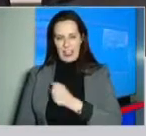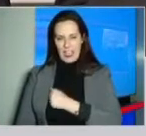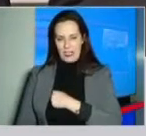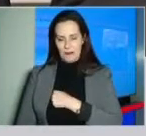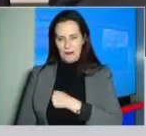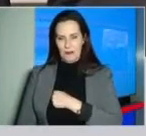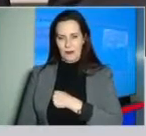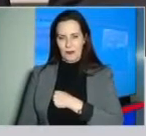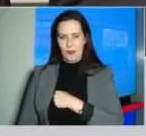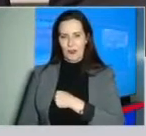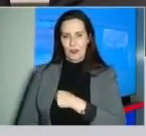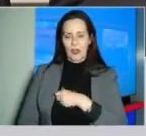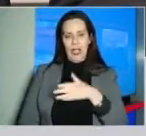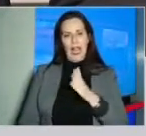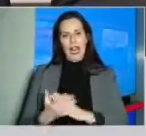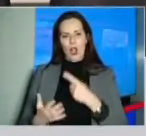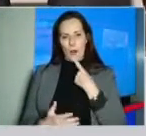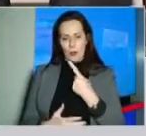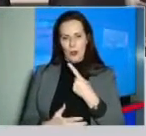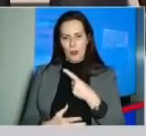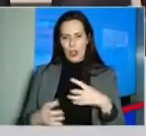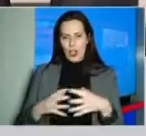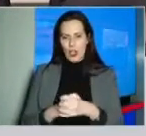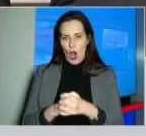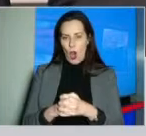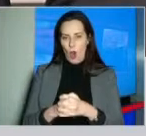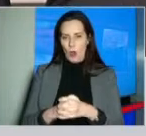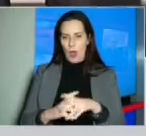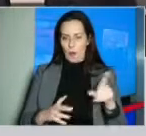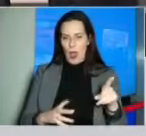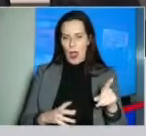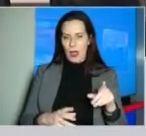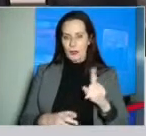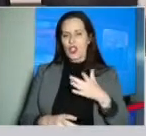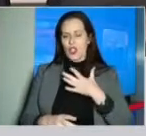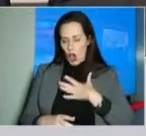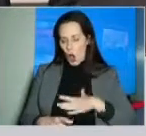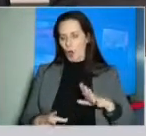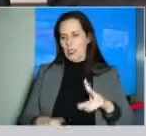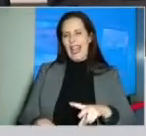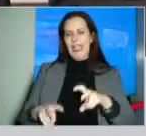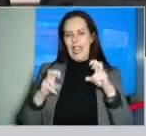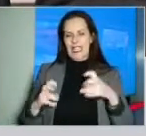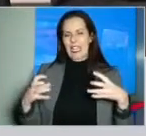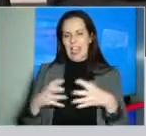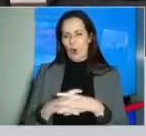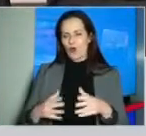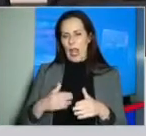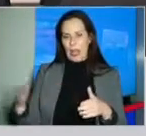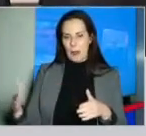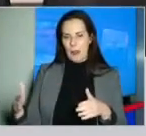הדתיים, ברשותך. יש כאלה שאומרים שכשהאחדות באה, אז השטן מרקד. אז יש מי שרוצה לרקד בתוך הדבר